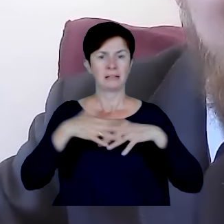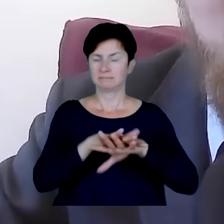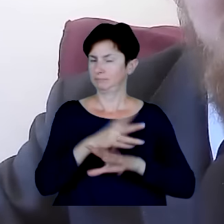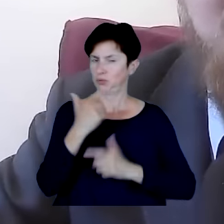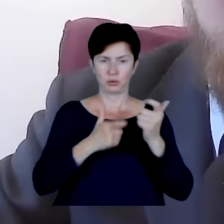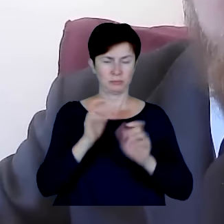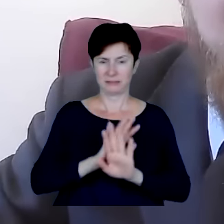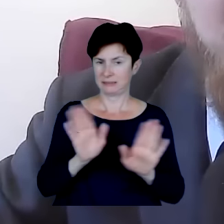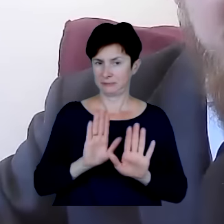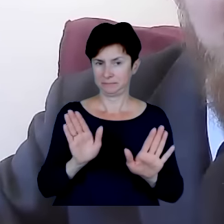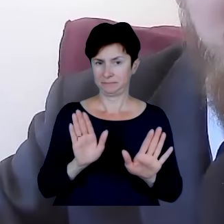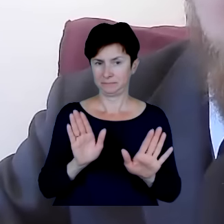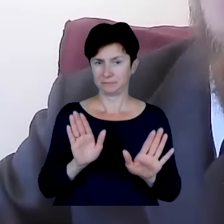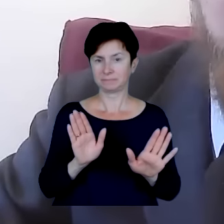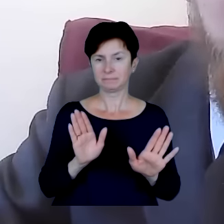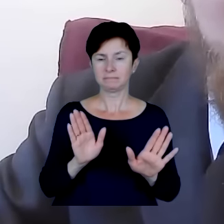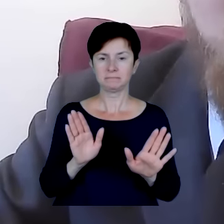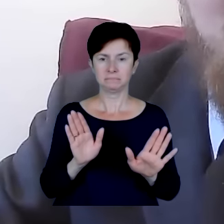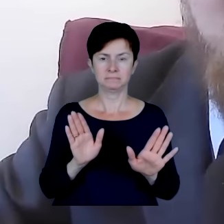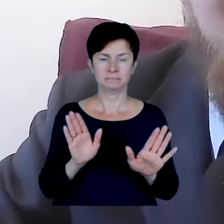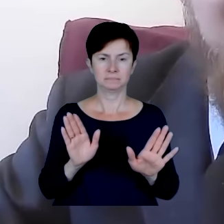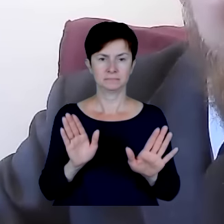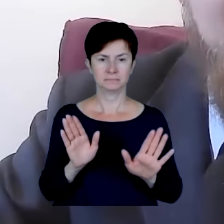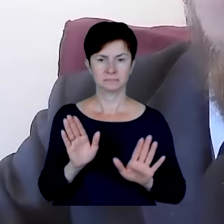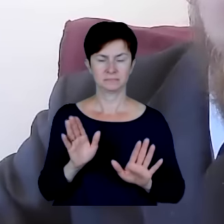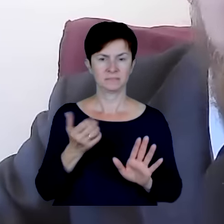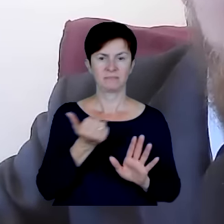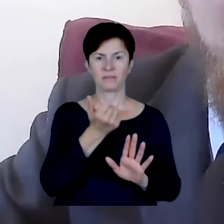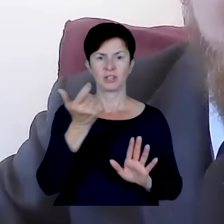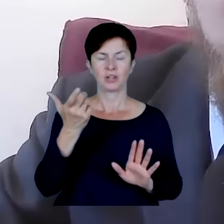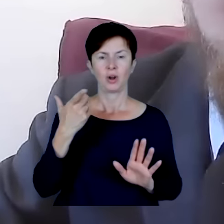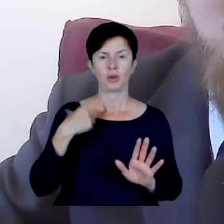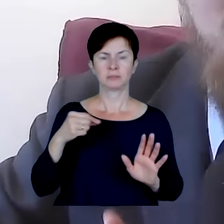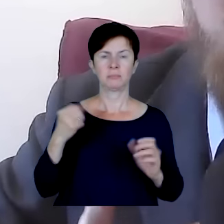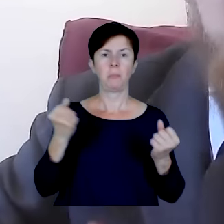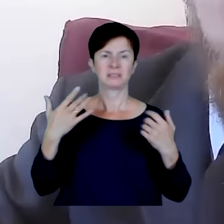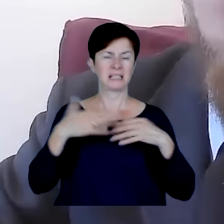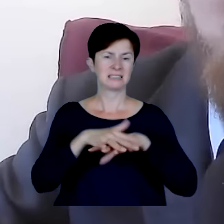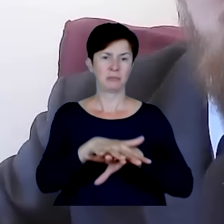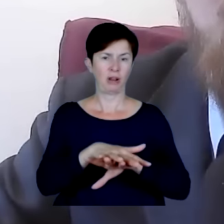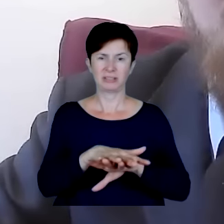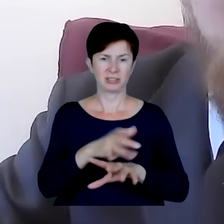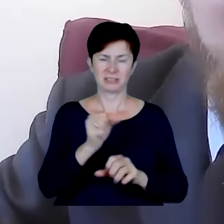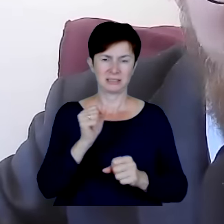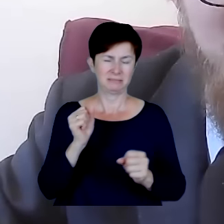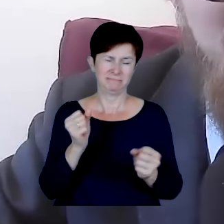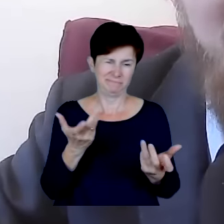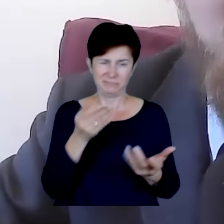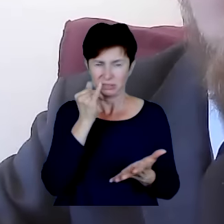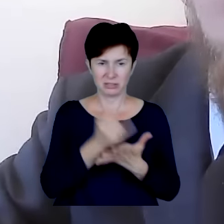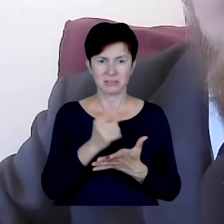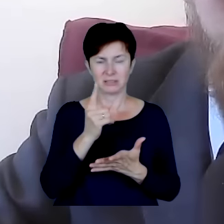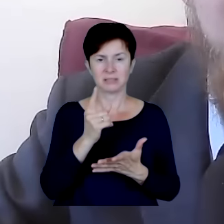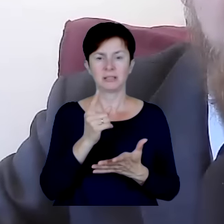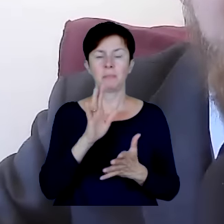tak wielkiej liczbie jest bardzo trudne, żeby tak wielką liczbę ludzi naraz zasymilować, praktycznie niemożliwe, a po drugie, żeby następnie przyznawać im